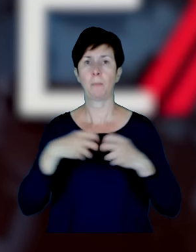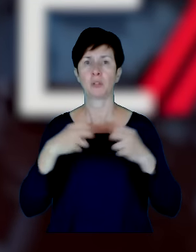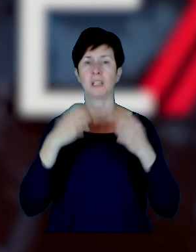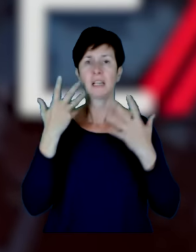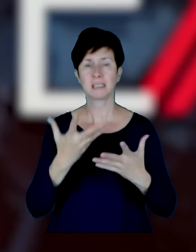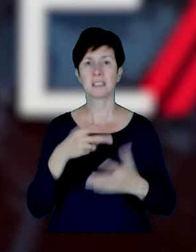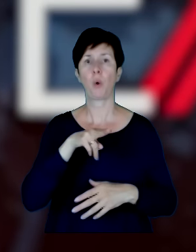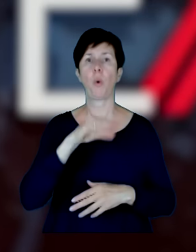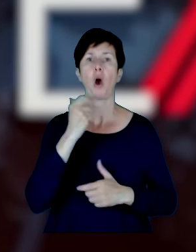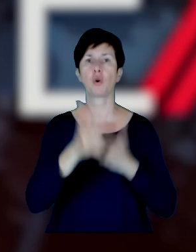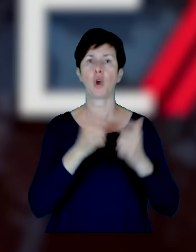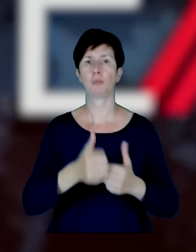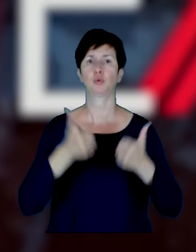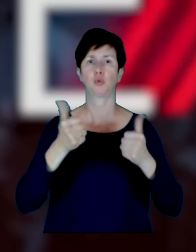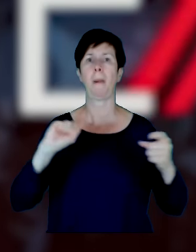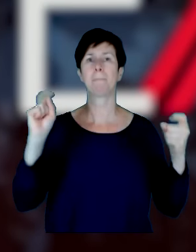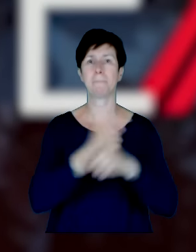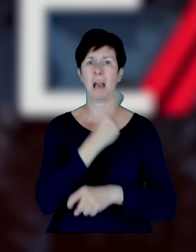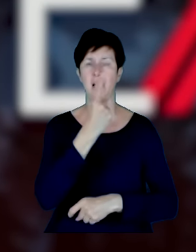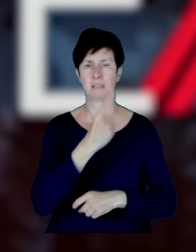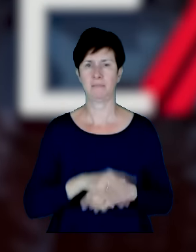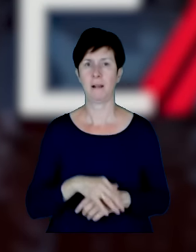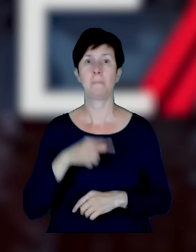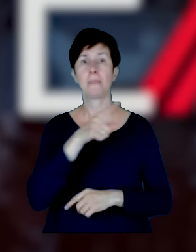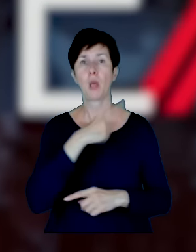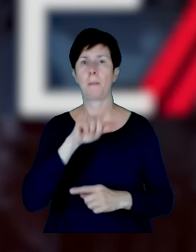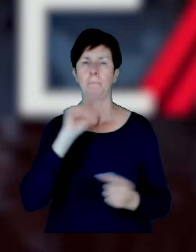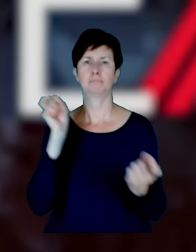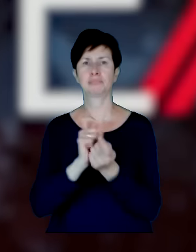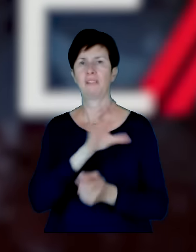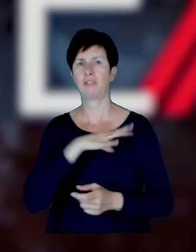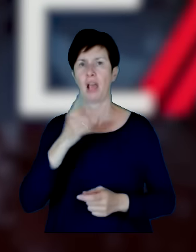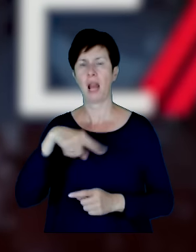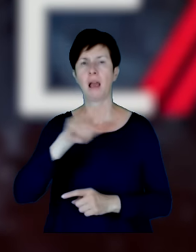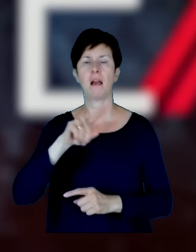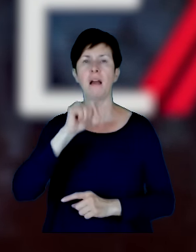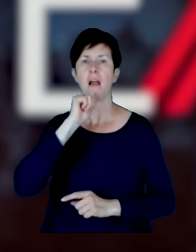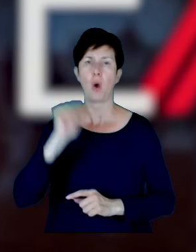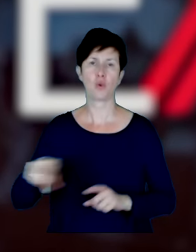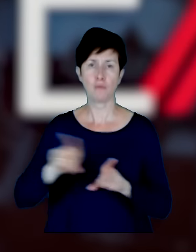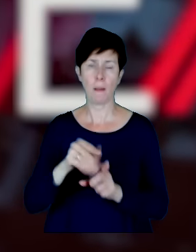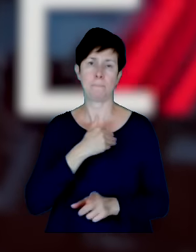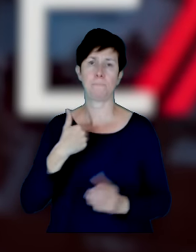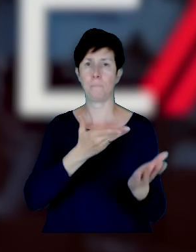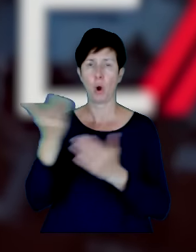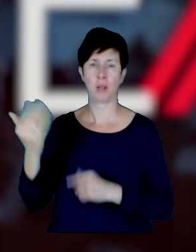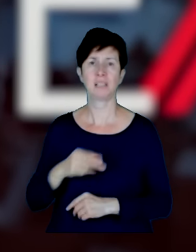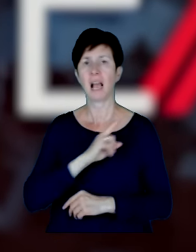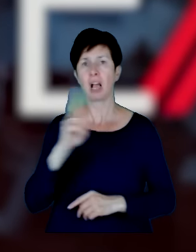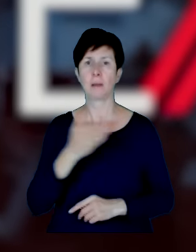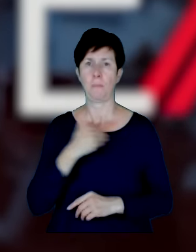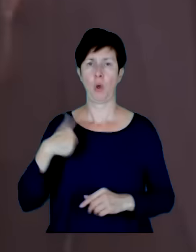Europejskiej super państwa tym mrzonkom sprzeciwiają się miliony Europejczyków także Polacy Większość z nas chce obrony biało-czerwonych